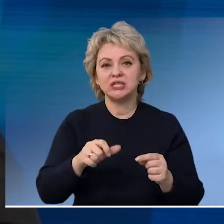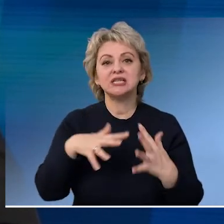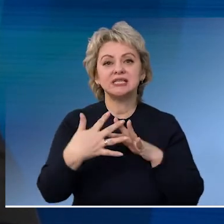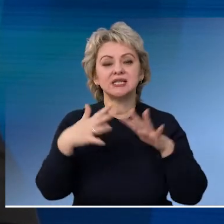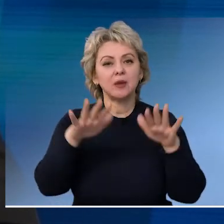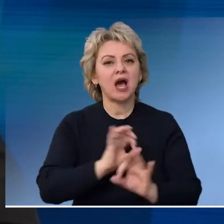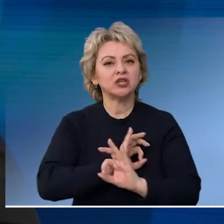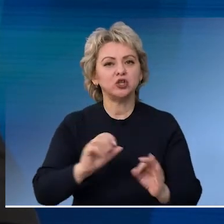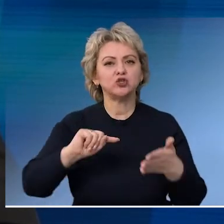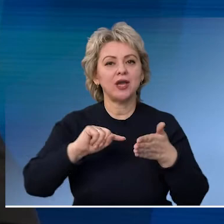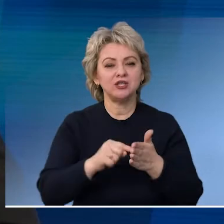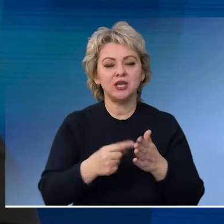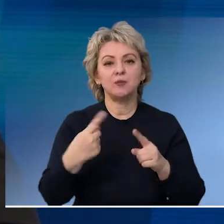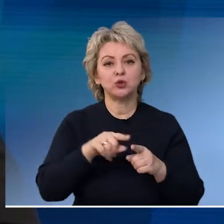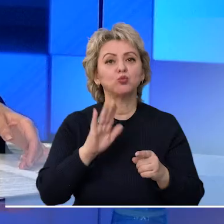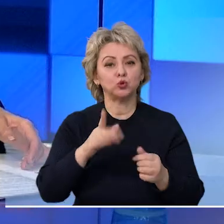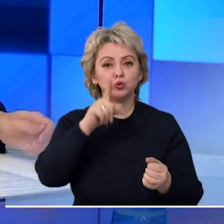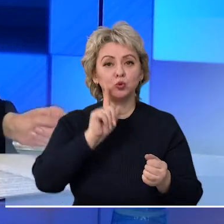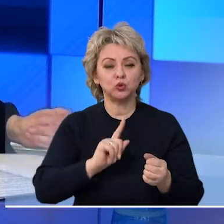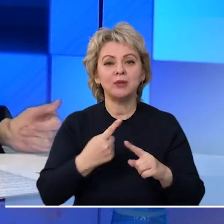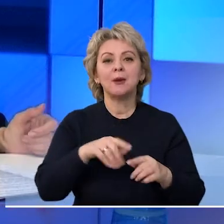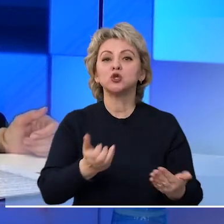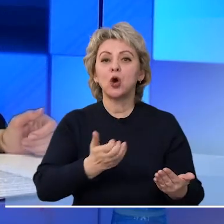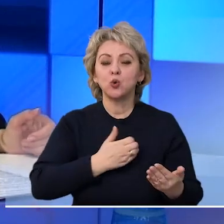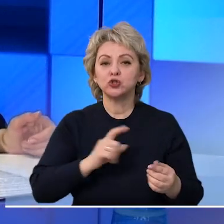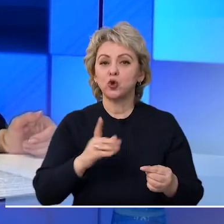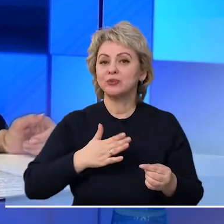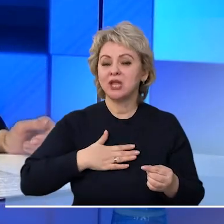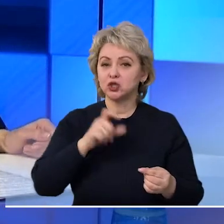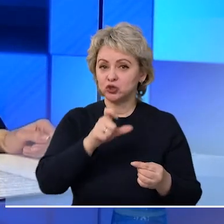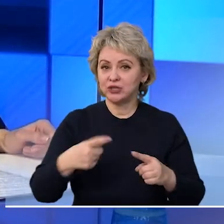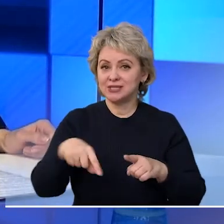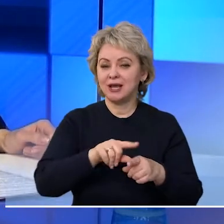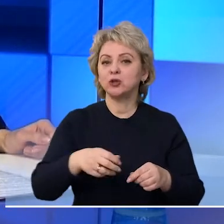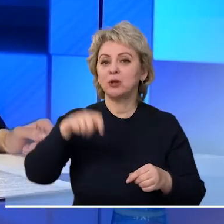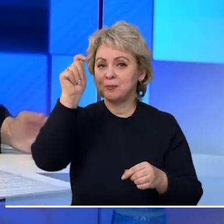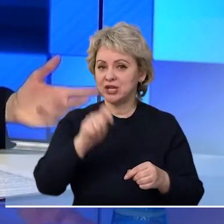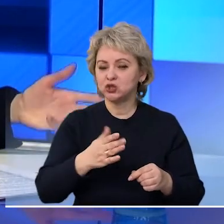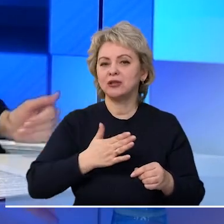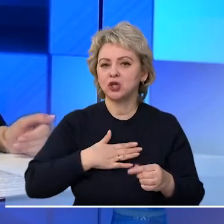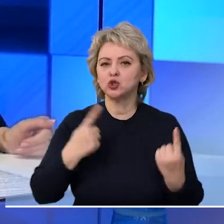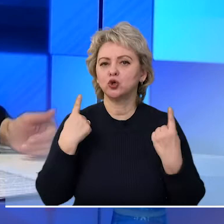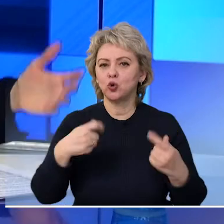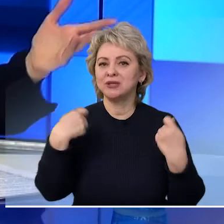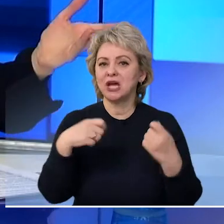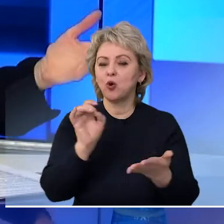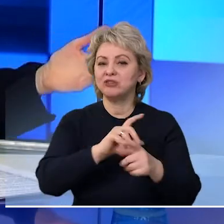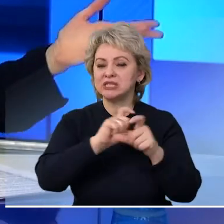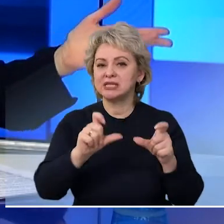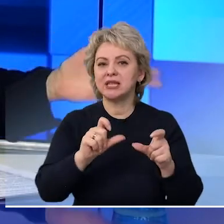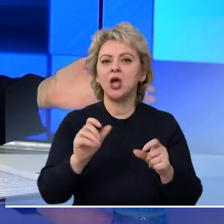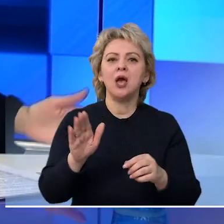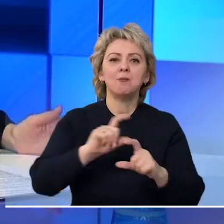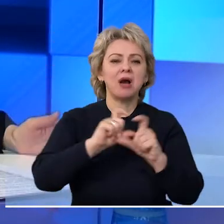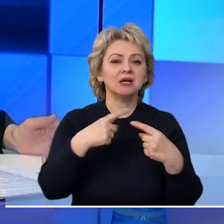жителей сельской местности. Отличная идея, потому что... Это будет удобно. Потому что хочется, чтобы наши жители, которые приезжают, и наши крупные торговые